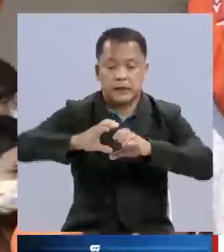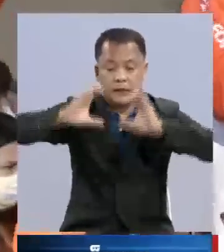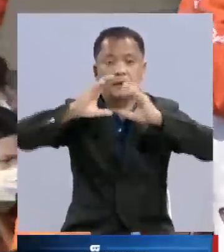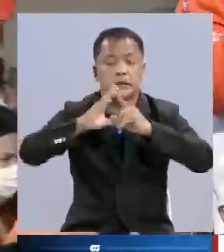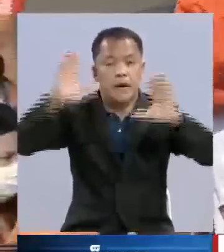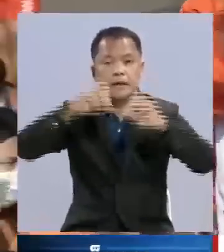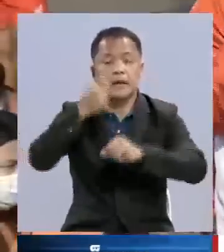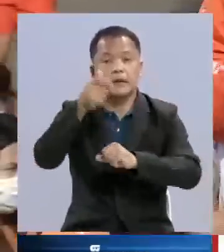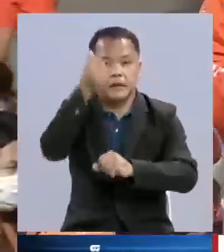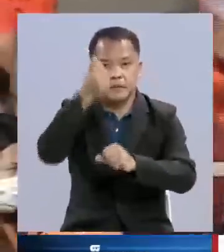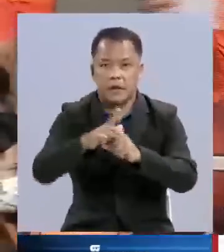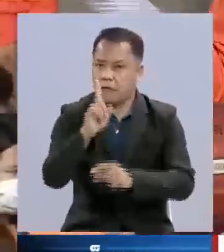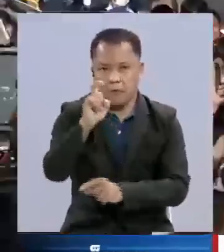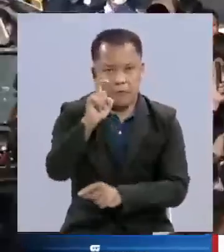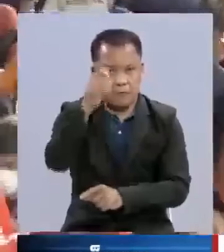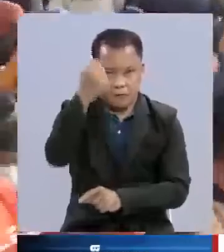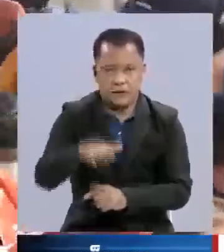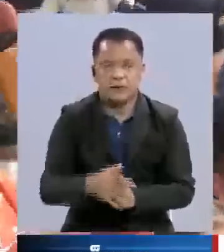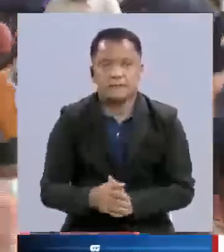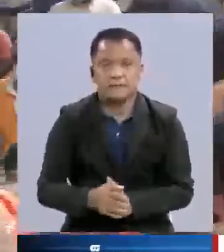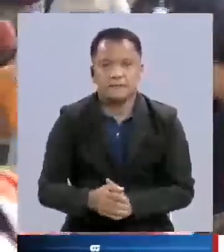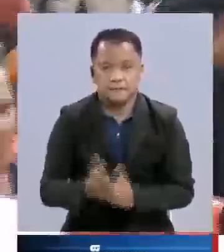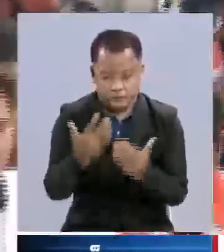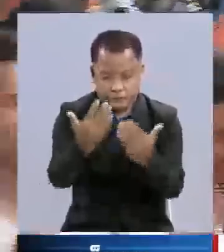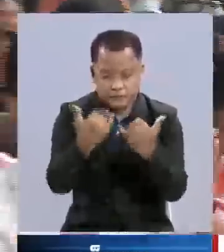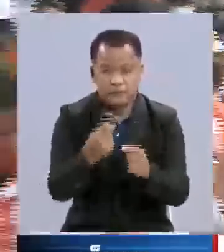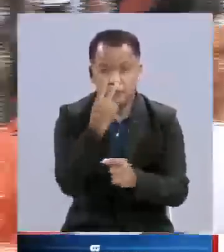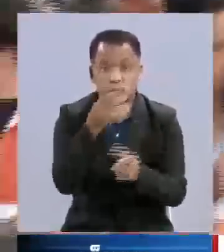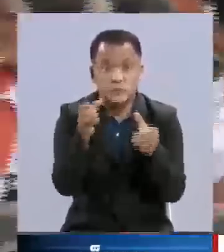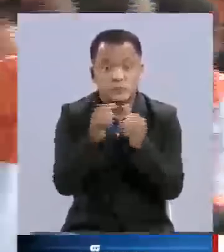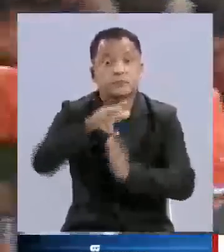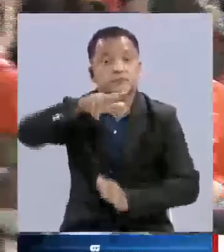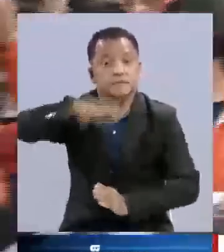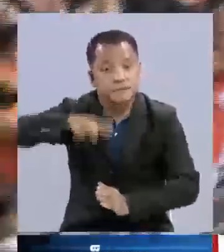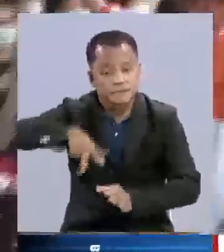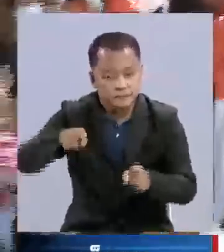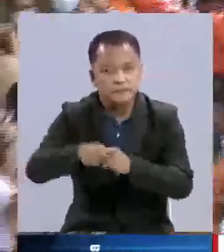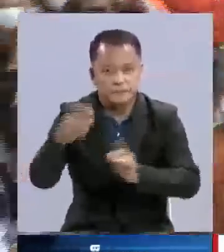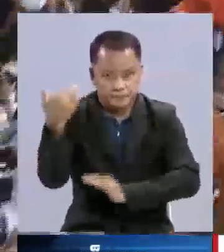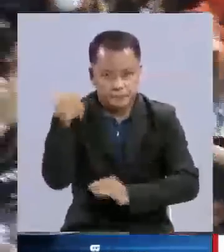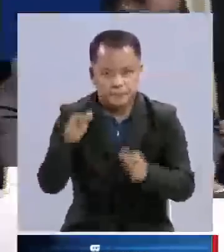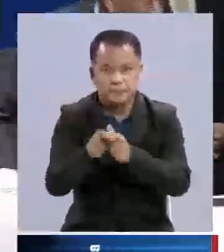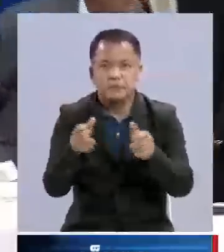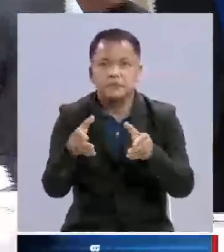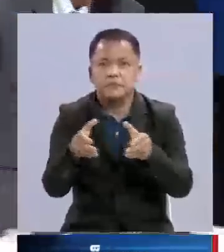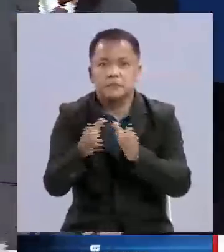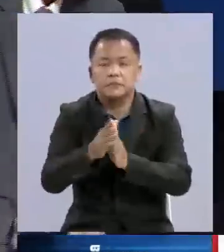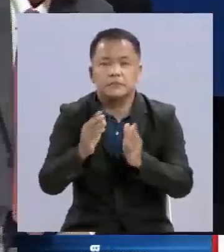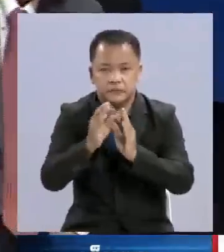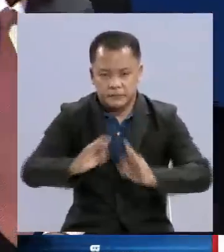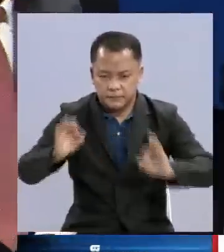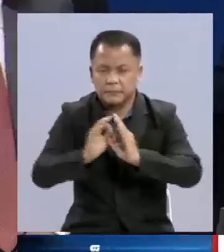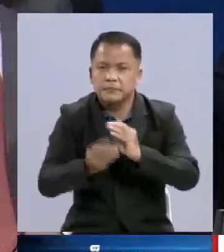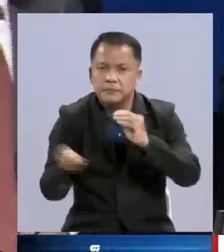าลให้สำเร็จก็มีน้อยลงทันทีขณะเดียวกันถ้าไปดูในฝากเพื่อไทยครับก็จะมีในแง่ของปัจจัยแทรก